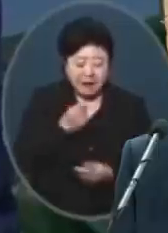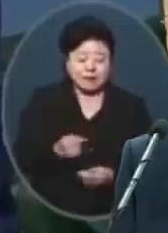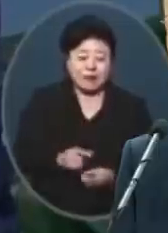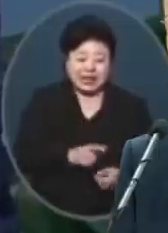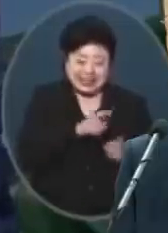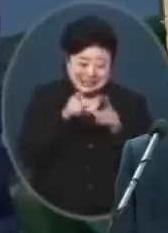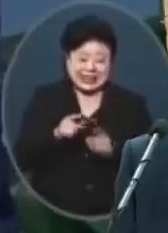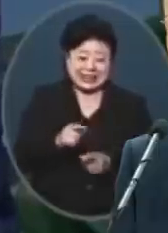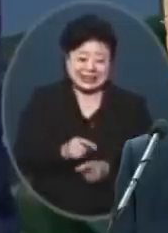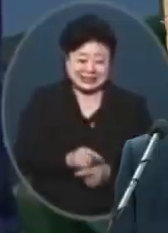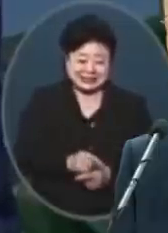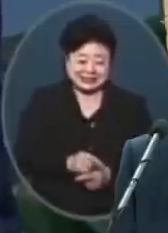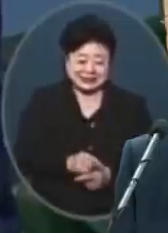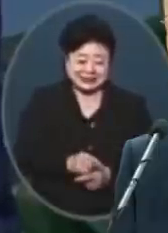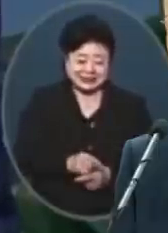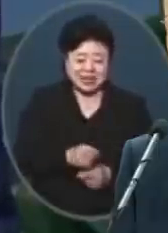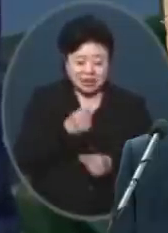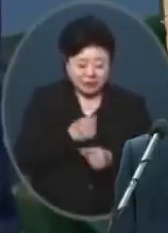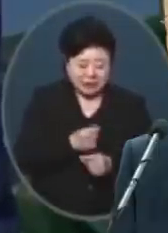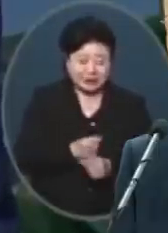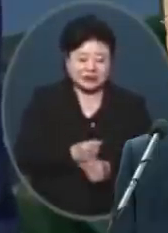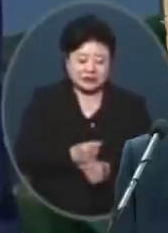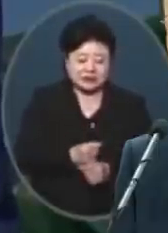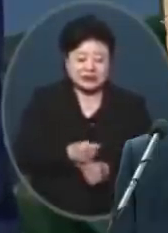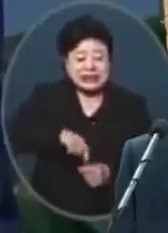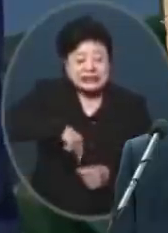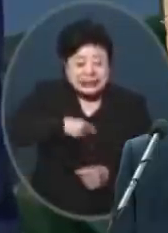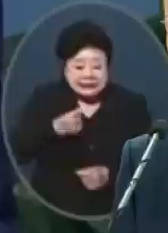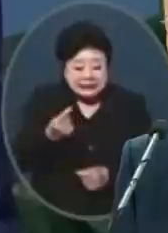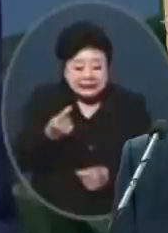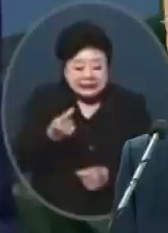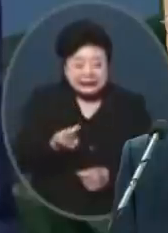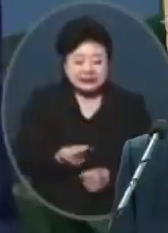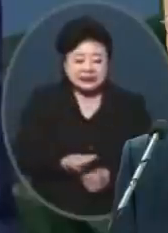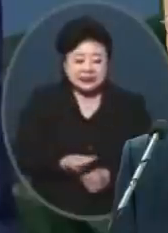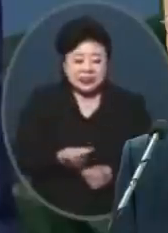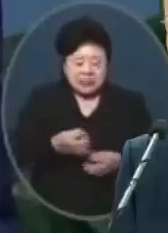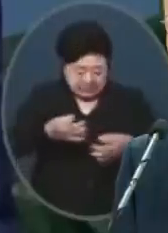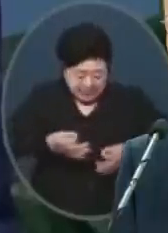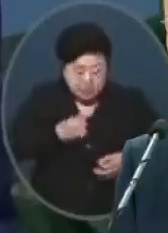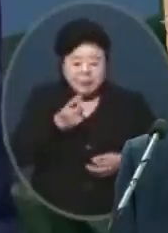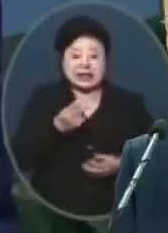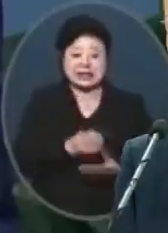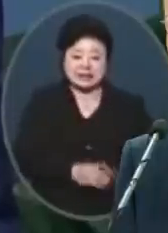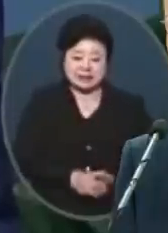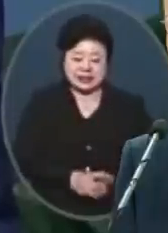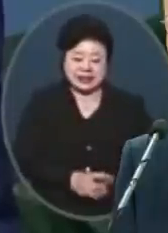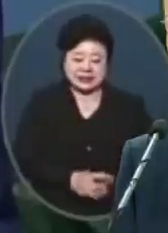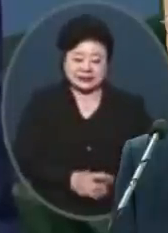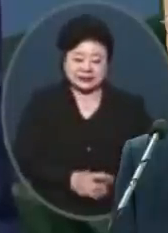행복하게 살아날 수 있도록 만드는 것은 여러분 자신이 그렇게 해야 되는 것입니다